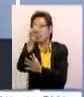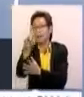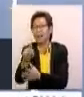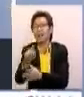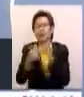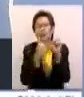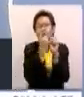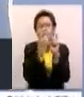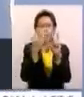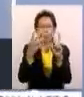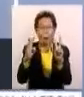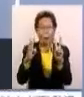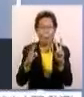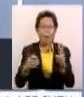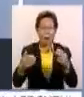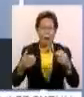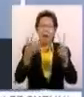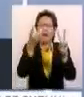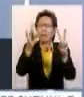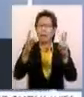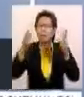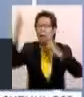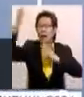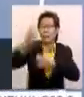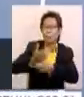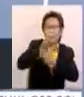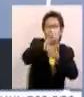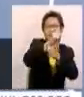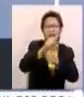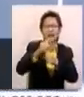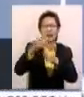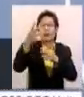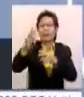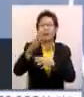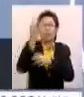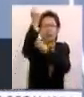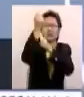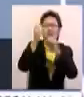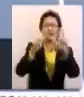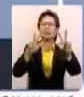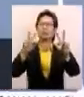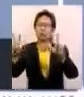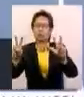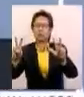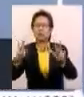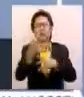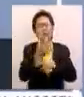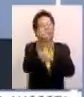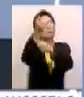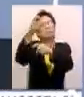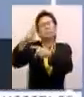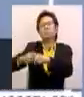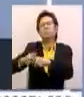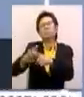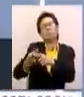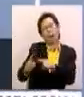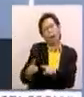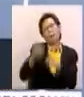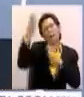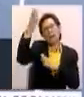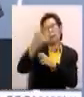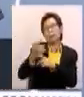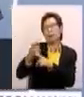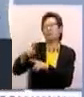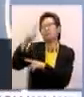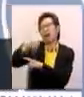2014 yang menyaksikan Malaysia menang 3-2. Namun kemenangan itu tidak mampu menyekat Thailand untuk muncul